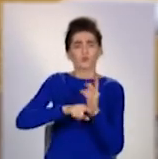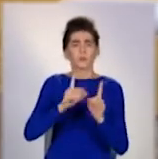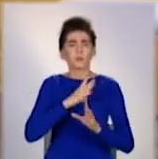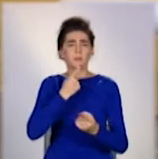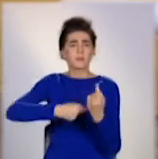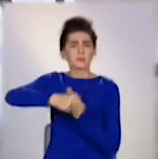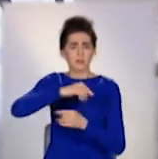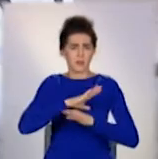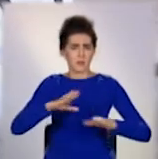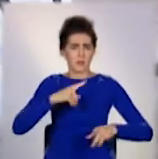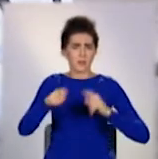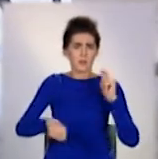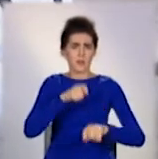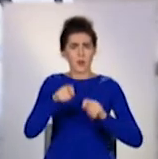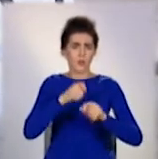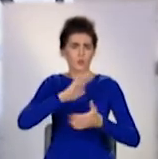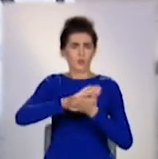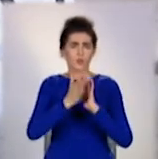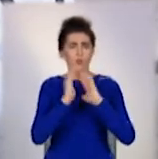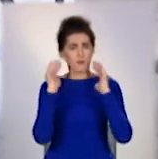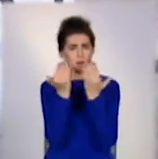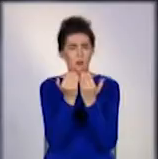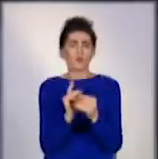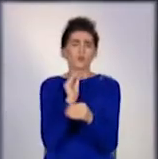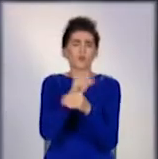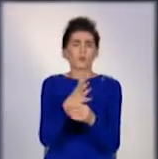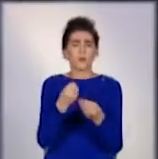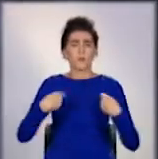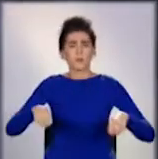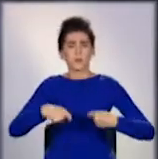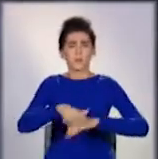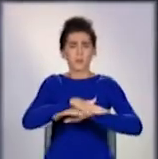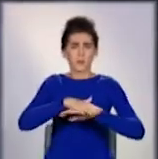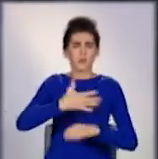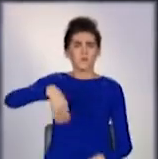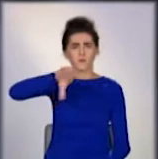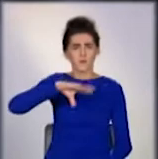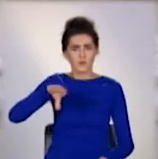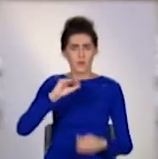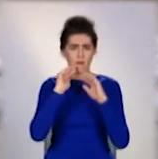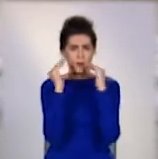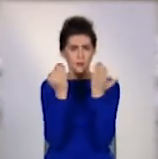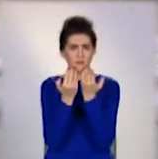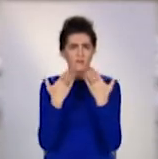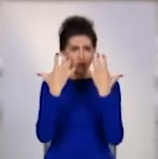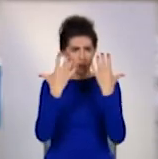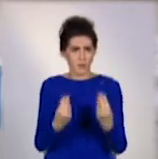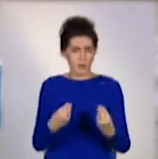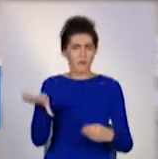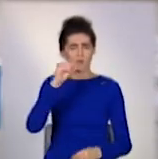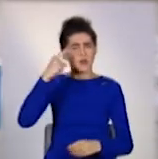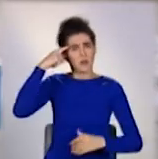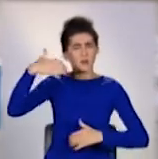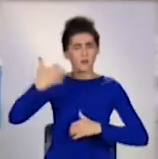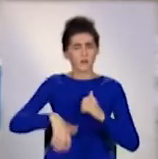не порушували вимог карантину. Та додають, працівники ринків локдаун проігнорували. За два дні нам